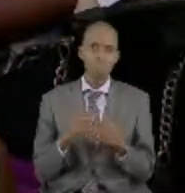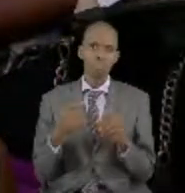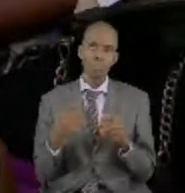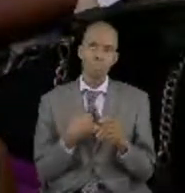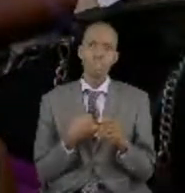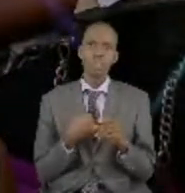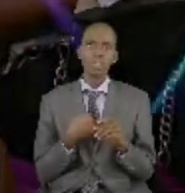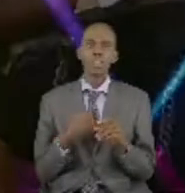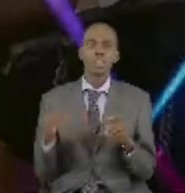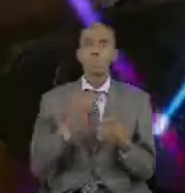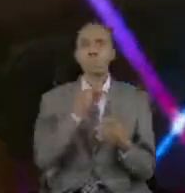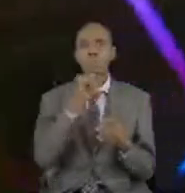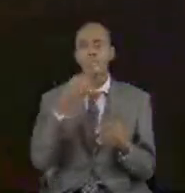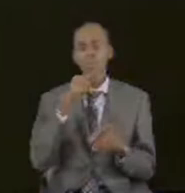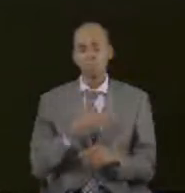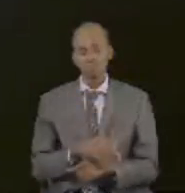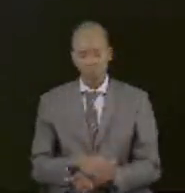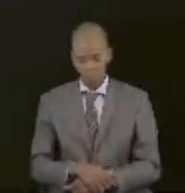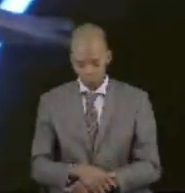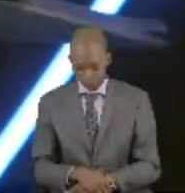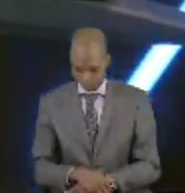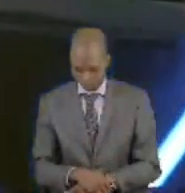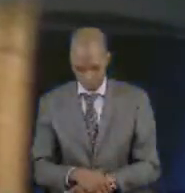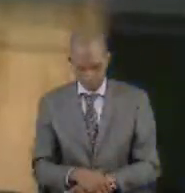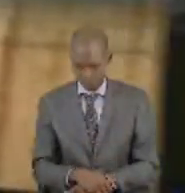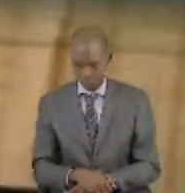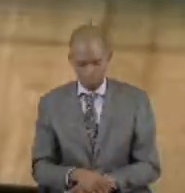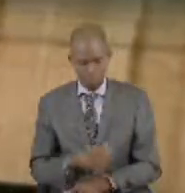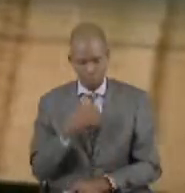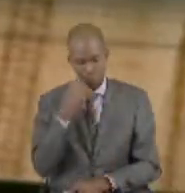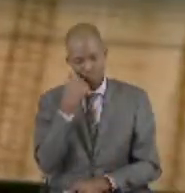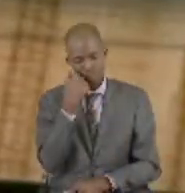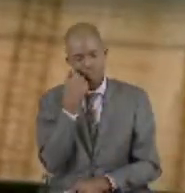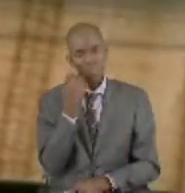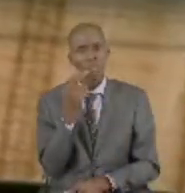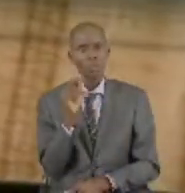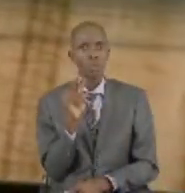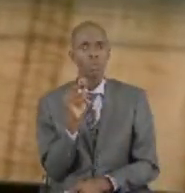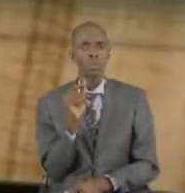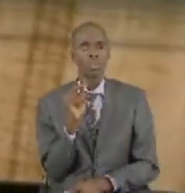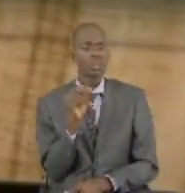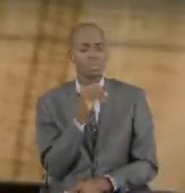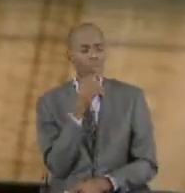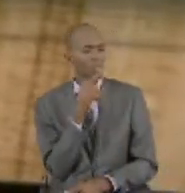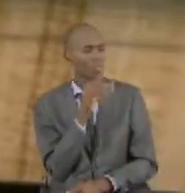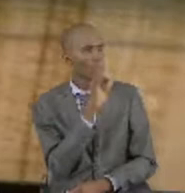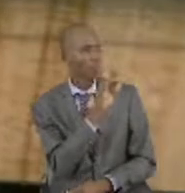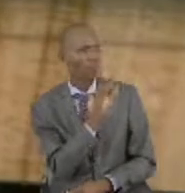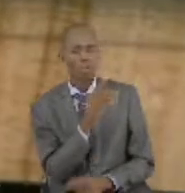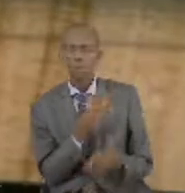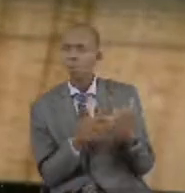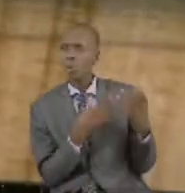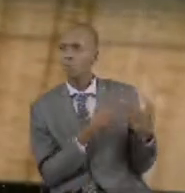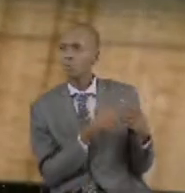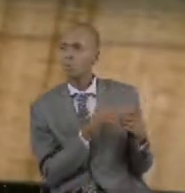et le n'ont pas tenu la tête en détresse heures avant tout aux mon dieu qu'est-ce que c'est arrivé à cet